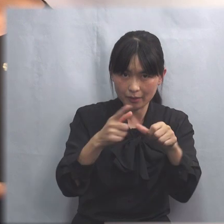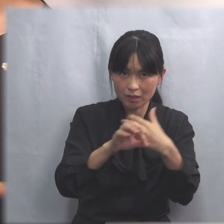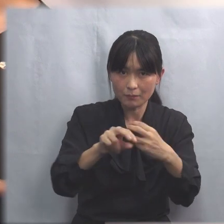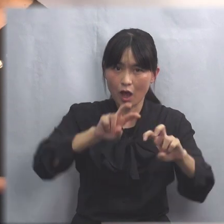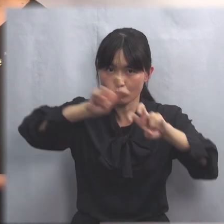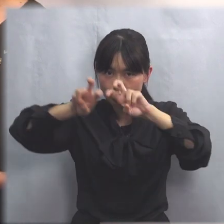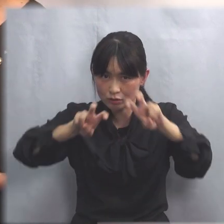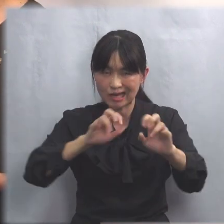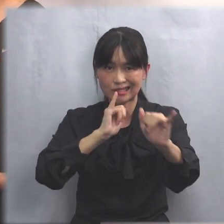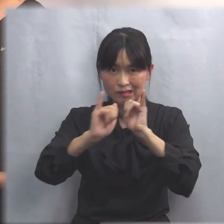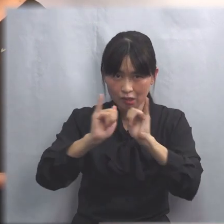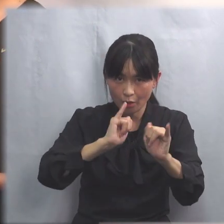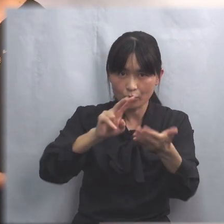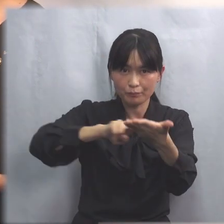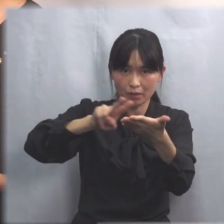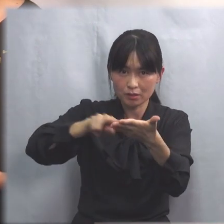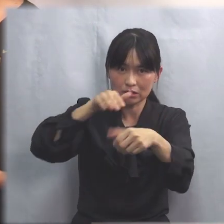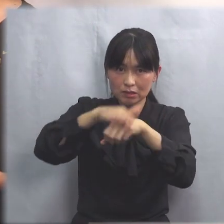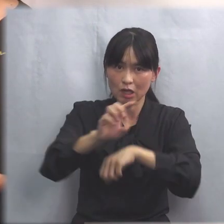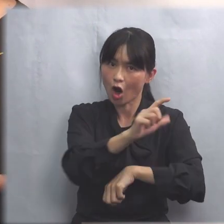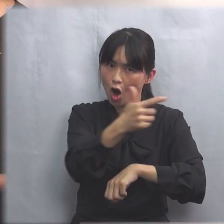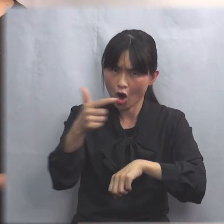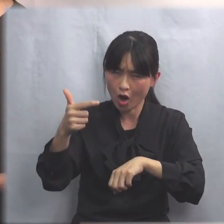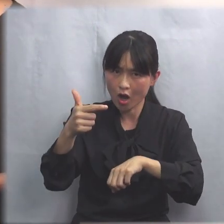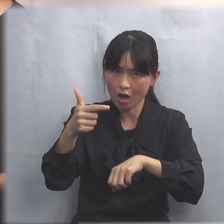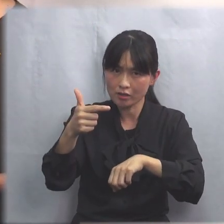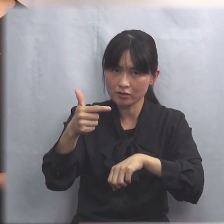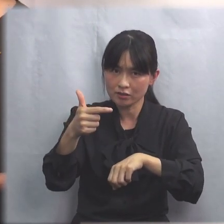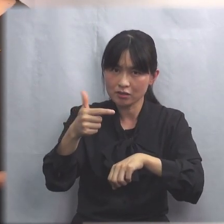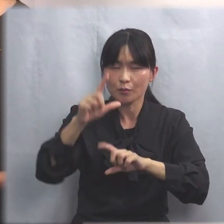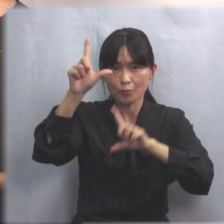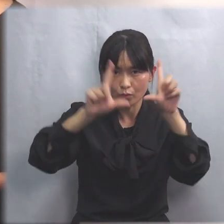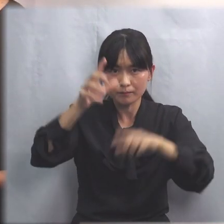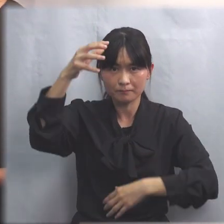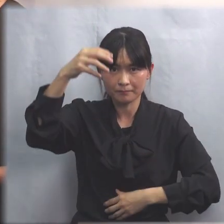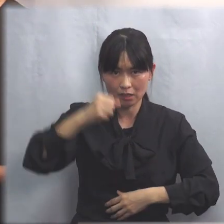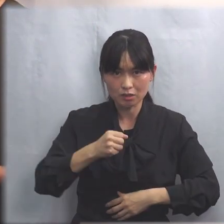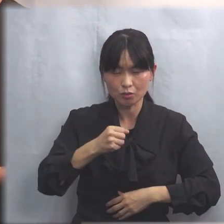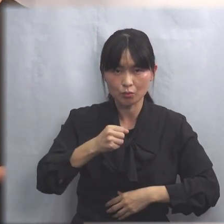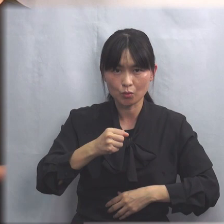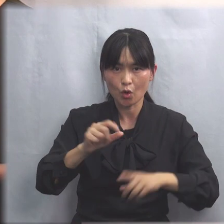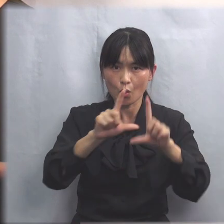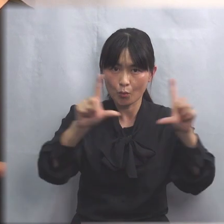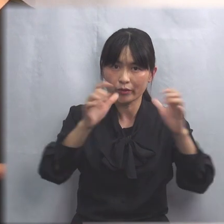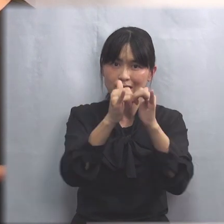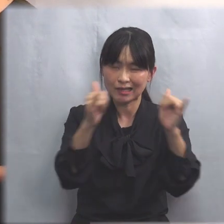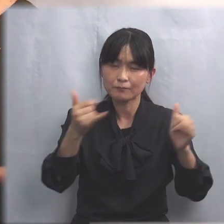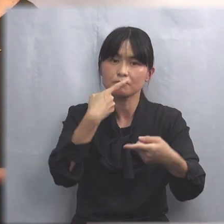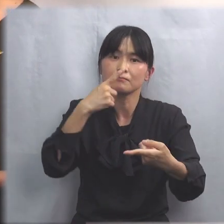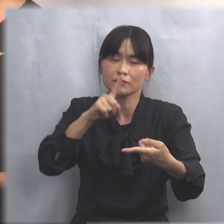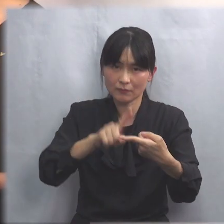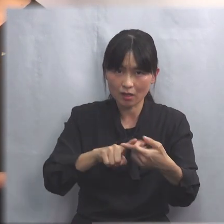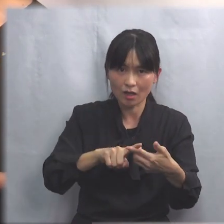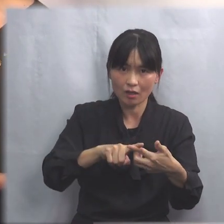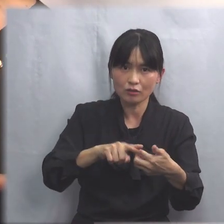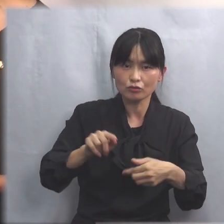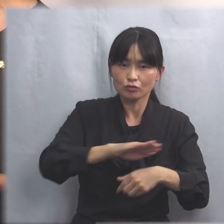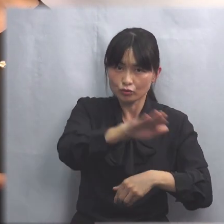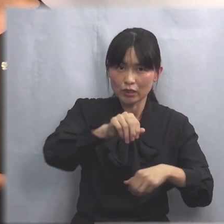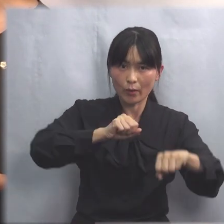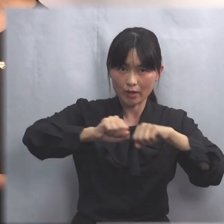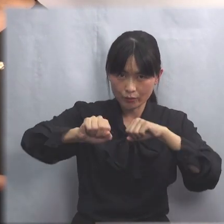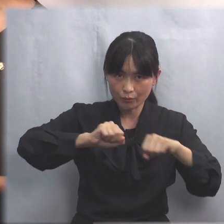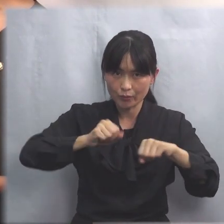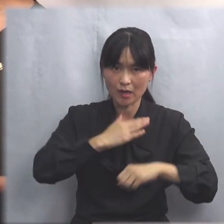분석, 인터뷰, 웹툰 등 다양한 콘텐츠를 통해서 대중들에게 보다 쉽게 우리 당의 활동을 알릴 수 있는